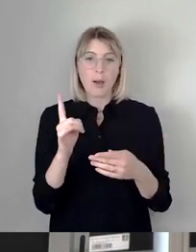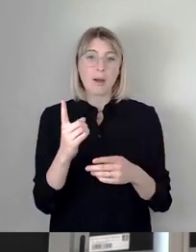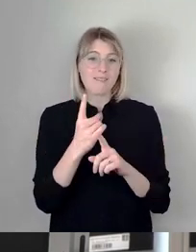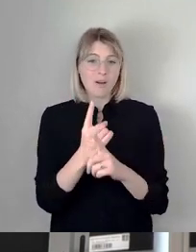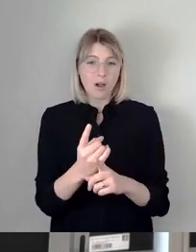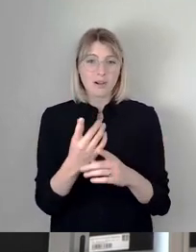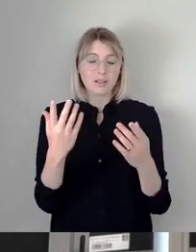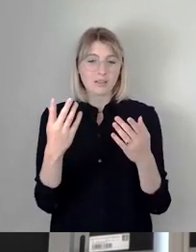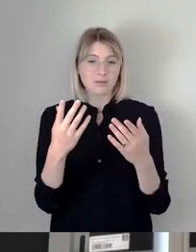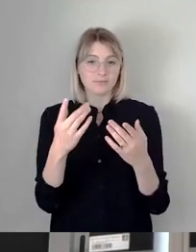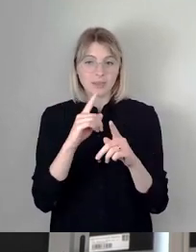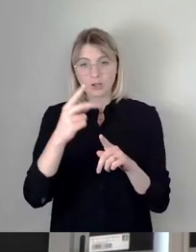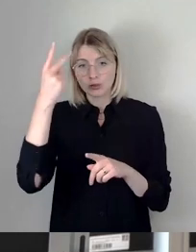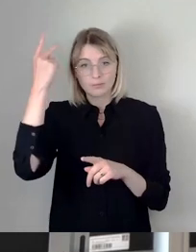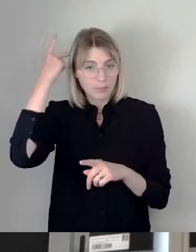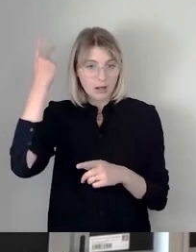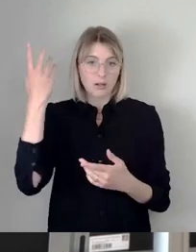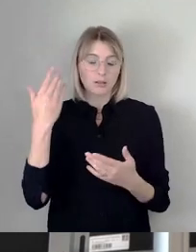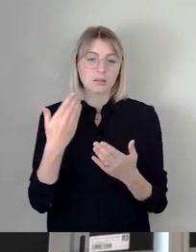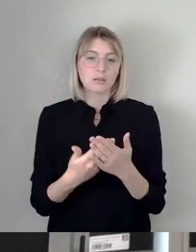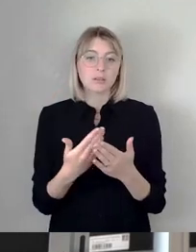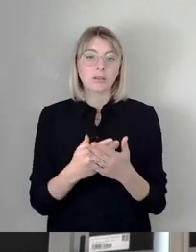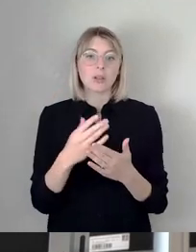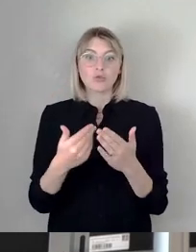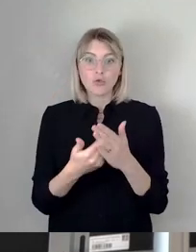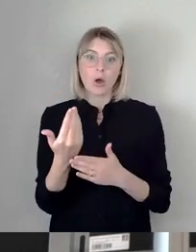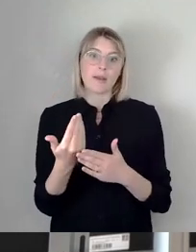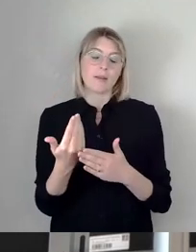ganz bedacht, denn dadurch würden neue Probleme entstehen.